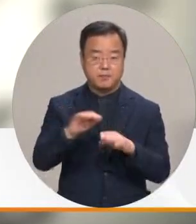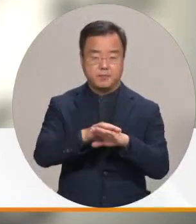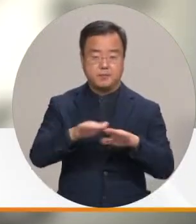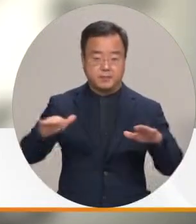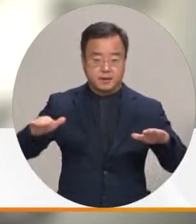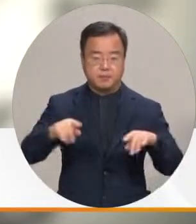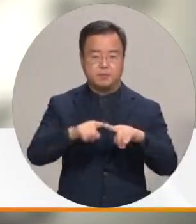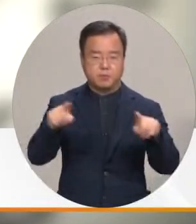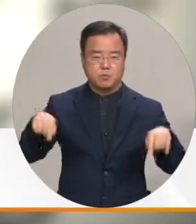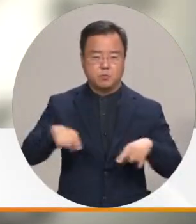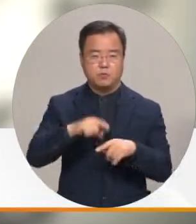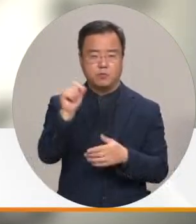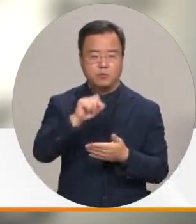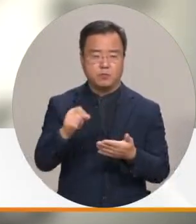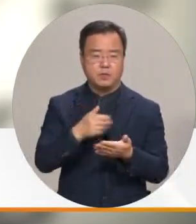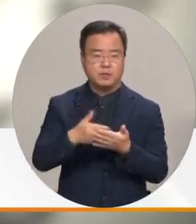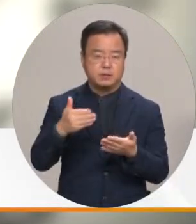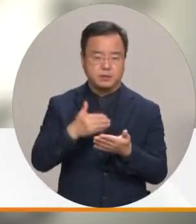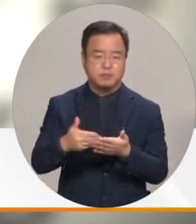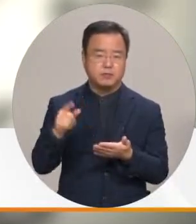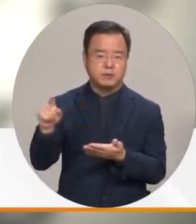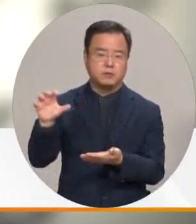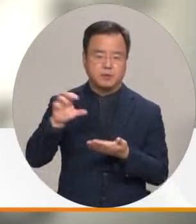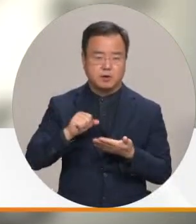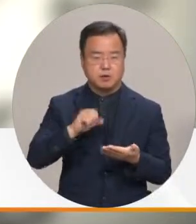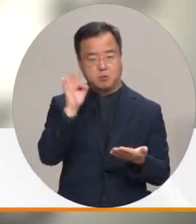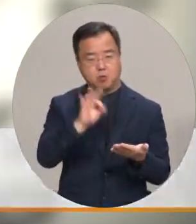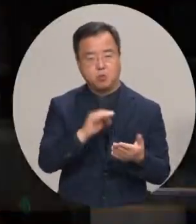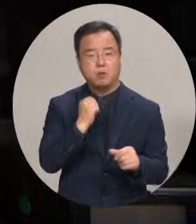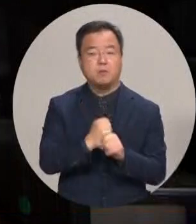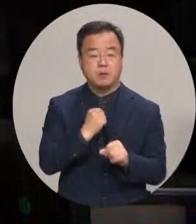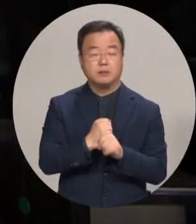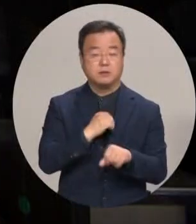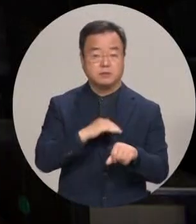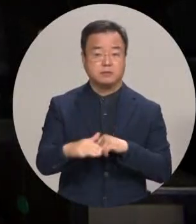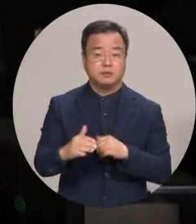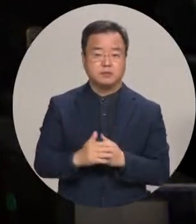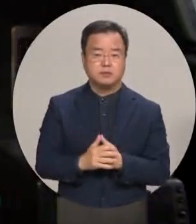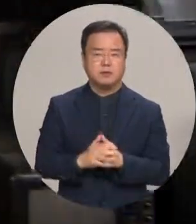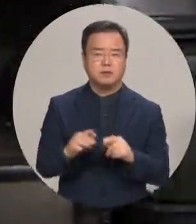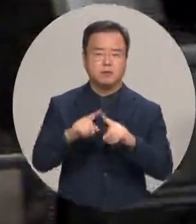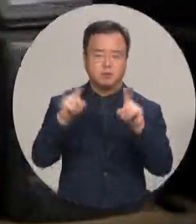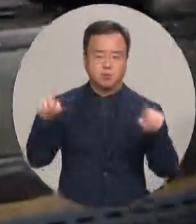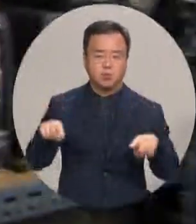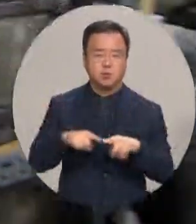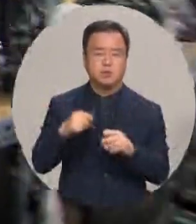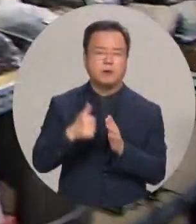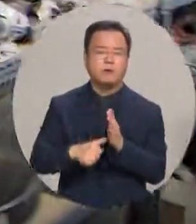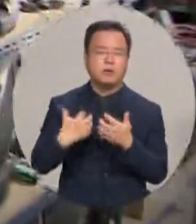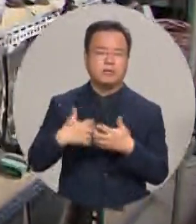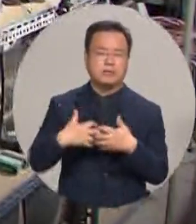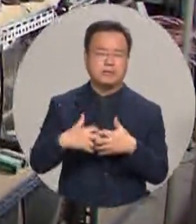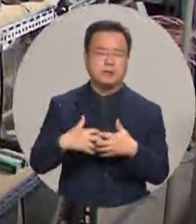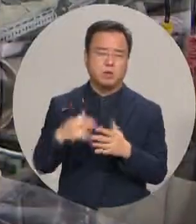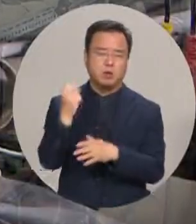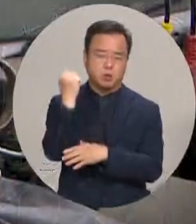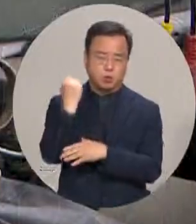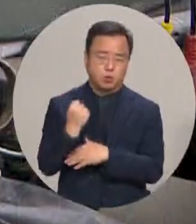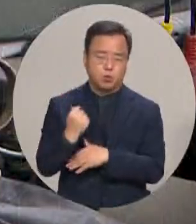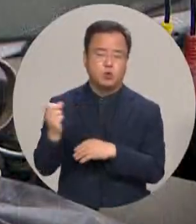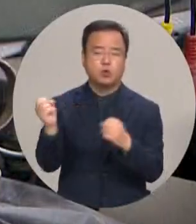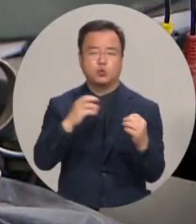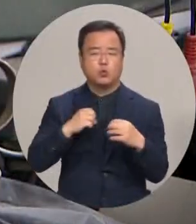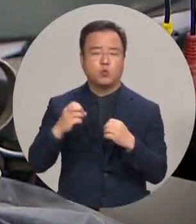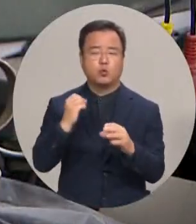그런 데다 또 그리고 그 갖고 그걸 보고 만들고. 모니터와 부품 노후화에 대한 논의가 활발한 지금